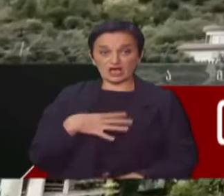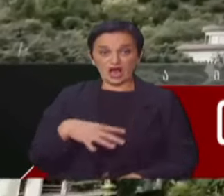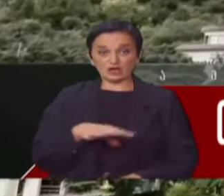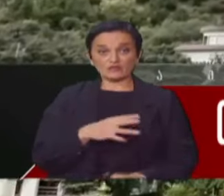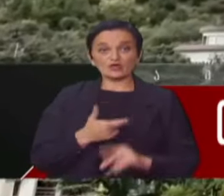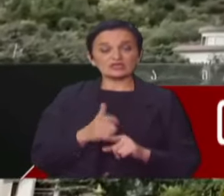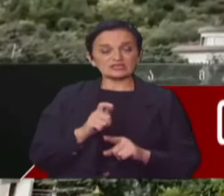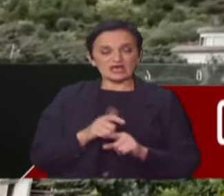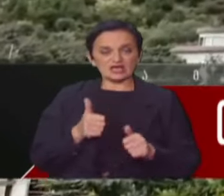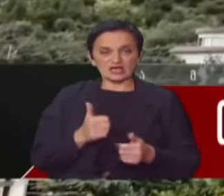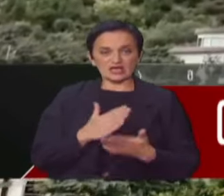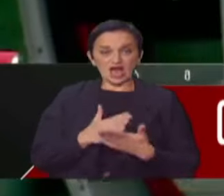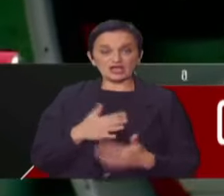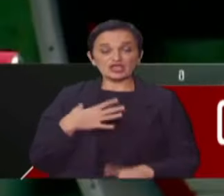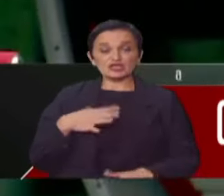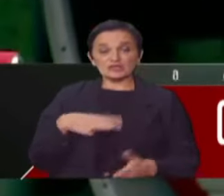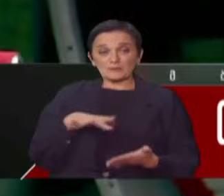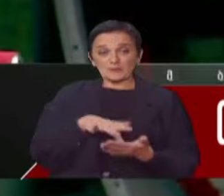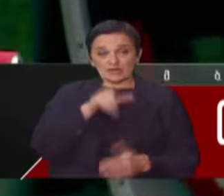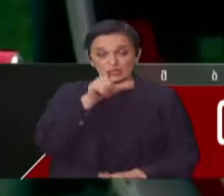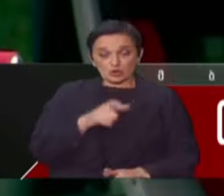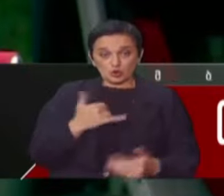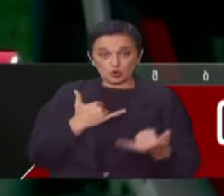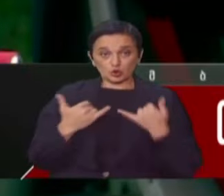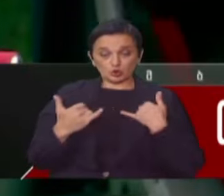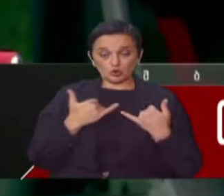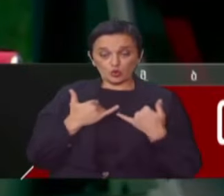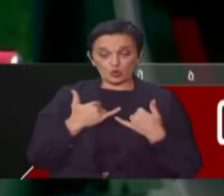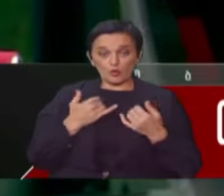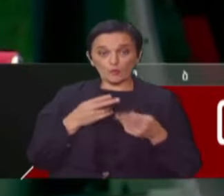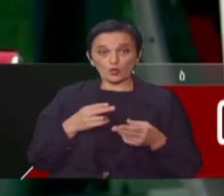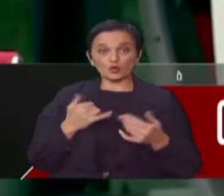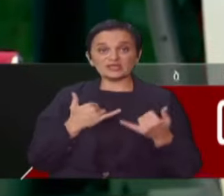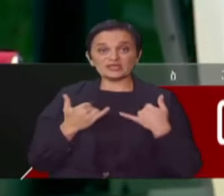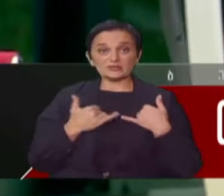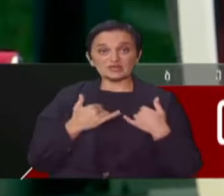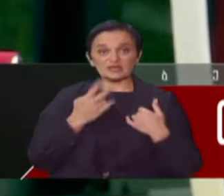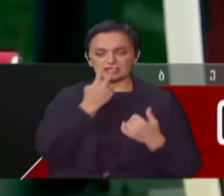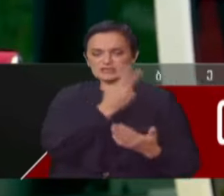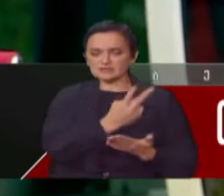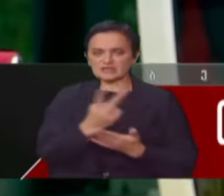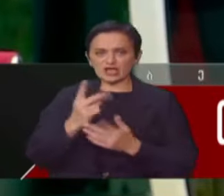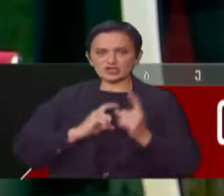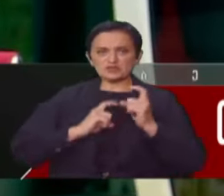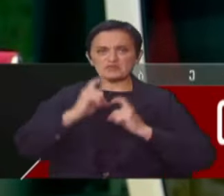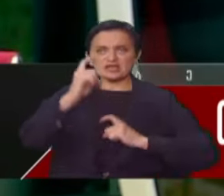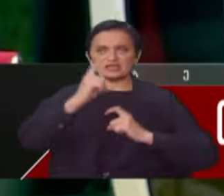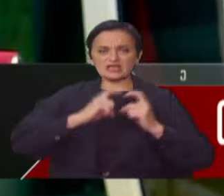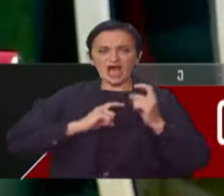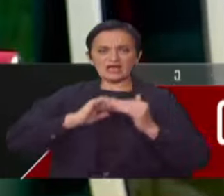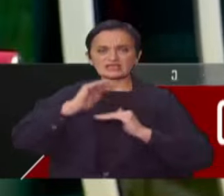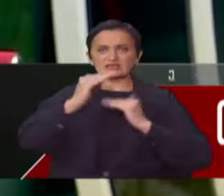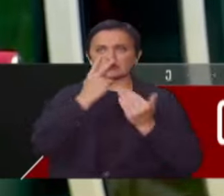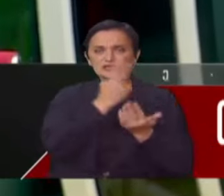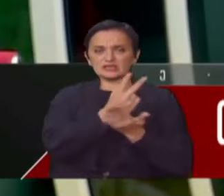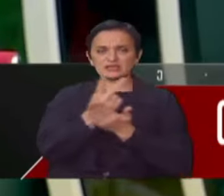და ეს ძალიან კარგი არის. თბილისელი სტუმარი სიამოვნებით, თბილისის პეიზაჟებით, მთაწმინდის პეიზაჟით